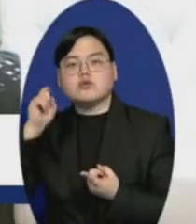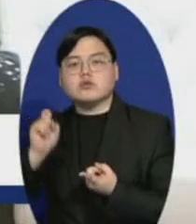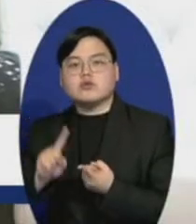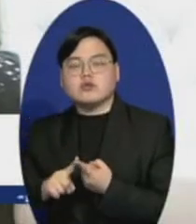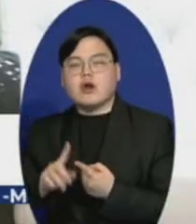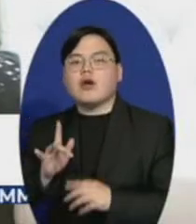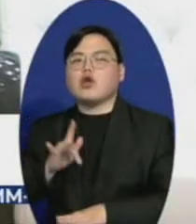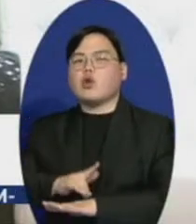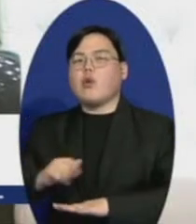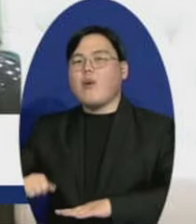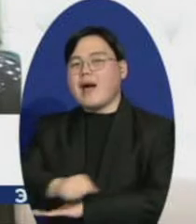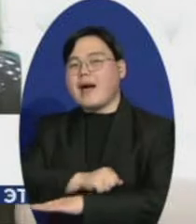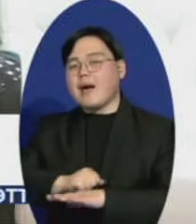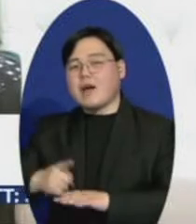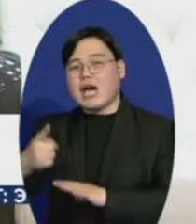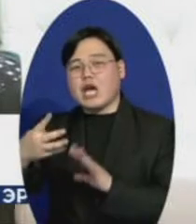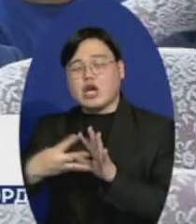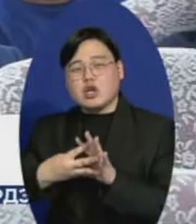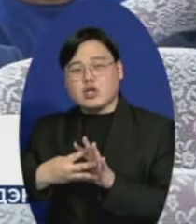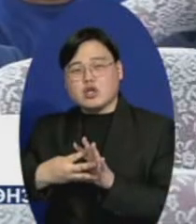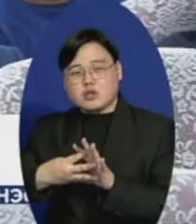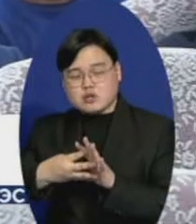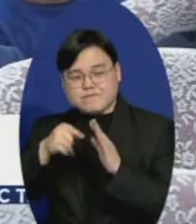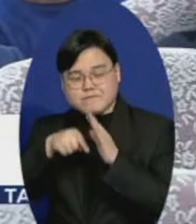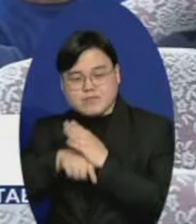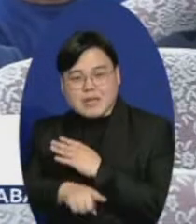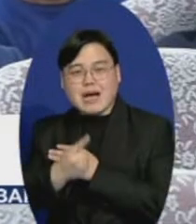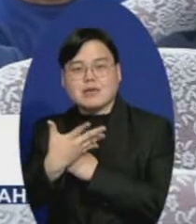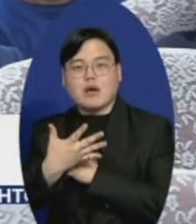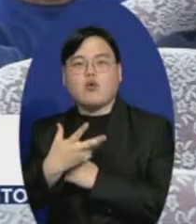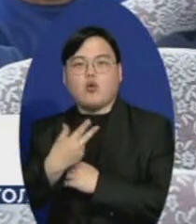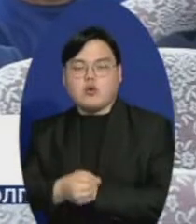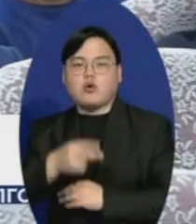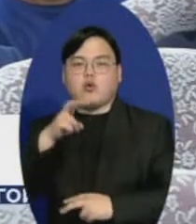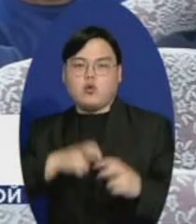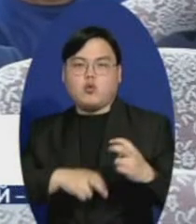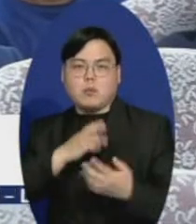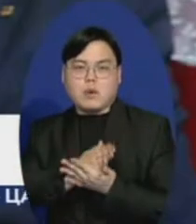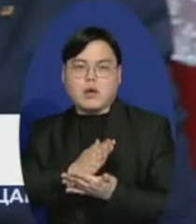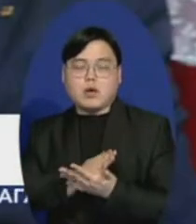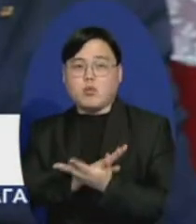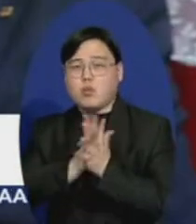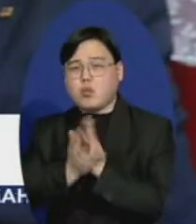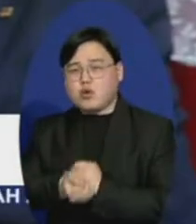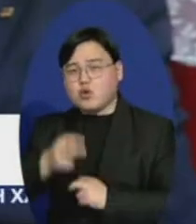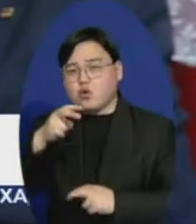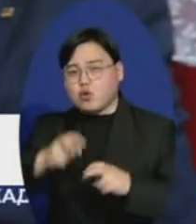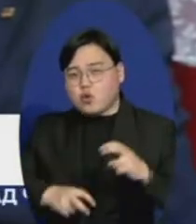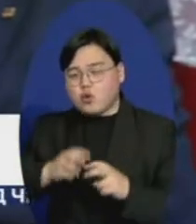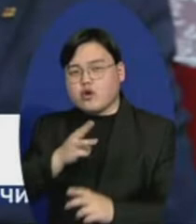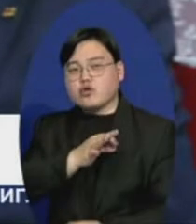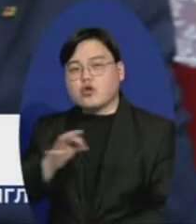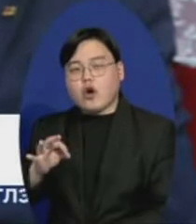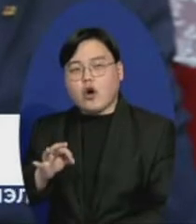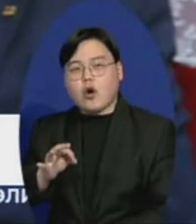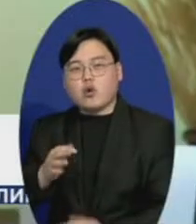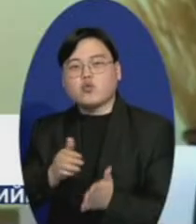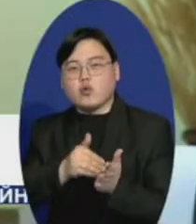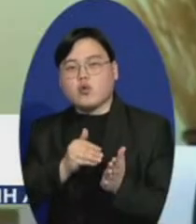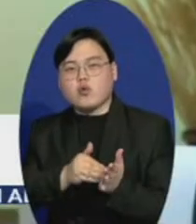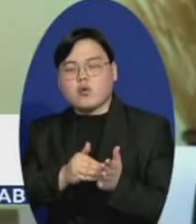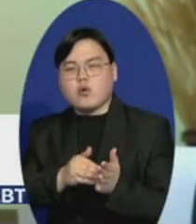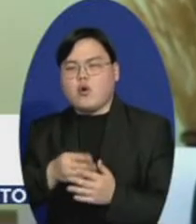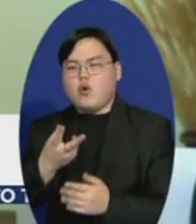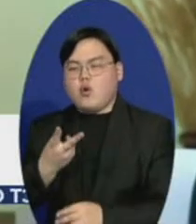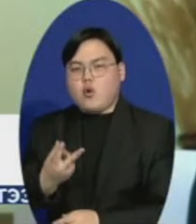Төв аймаг 19 нэр төрлийн бүтээгдэхүүнүүдээс 15-ыг нь үйлдвэрлэж байгаа юм аа. Гэхдээ үйлдвэрлэх тоо хэмжээ цөөн учраас үндэсний